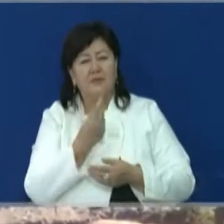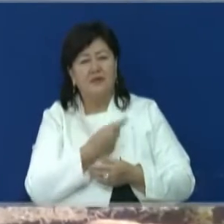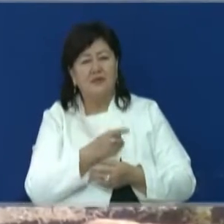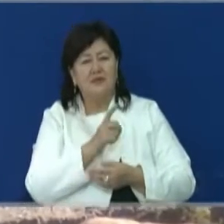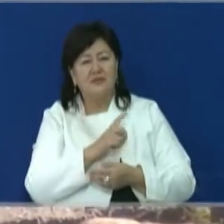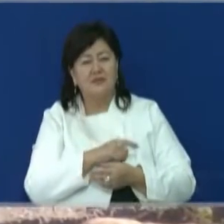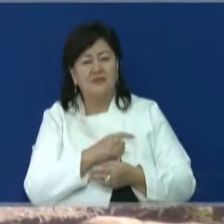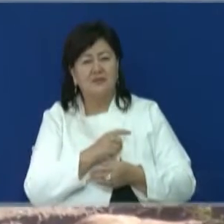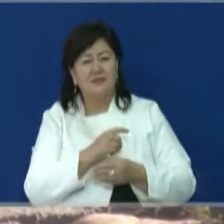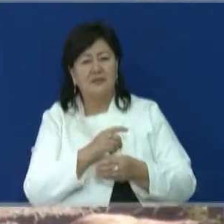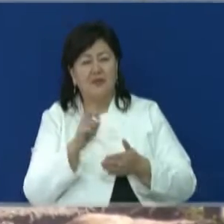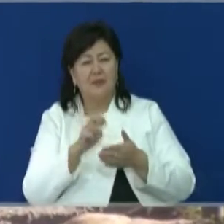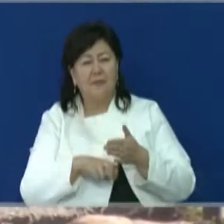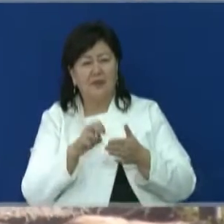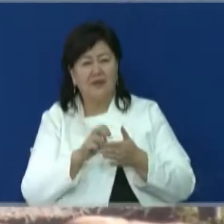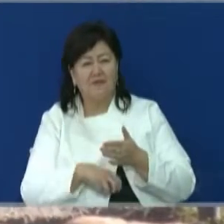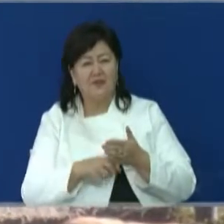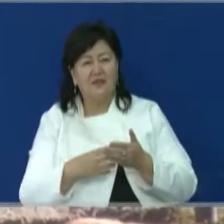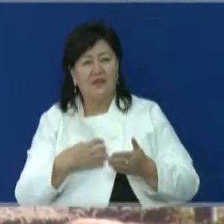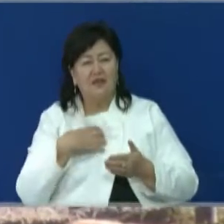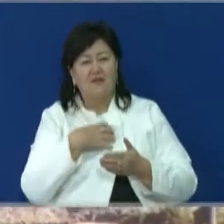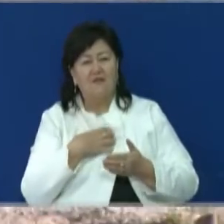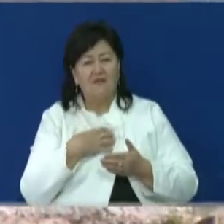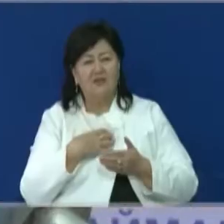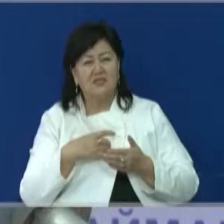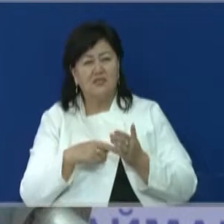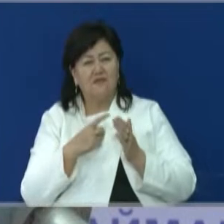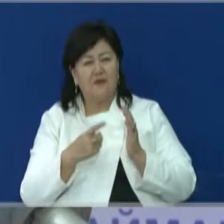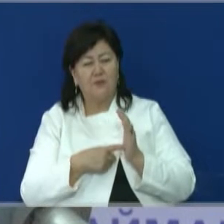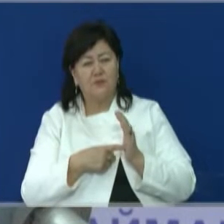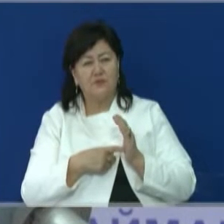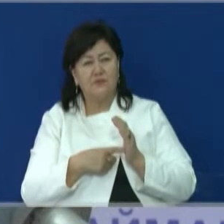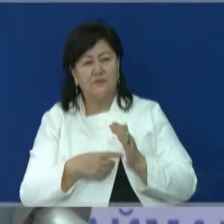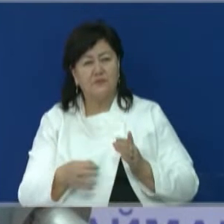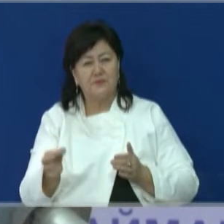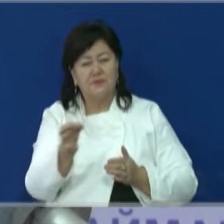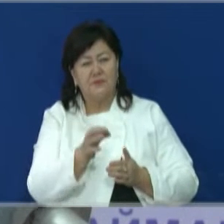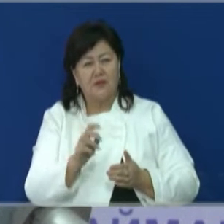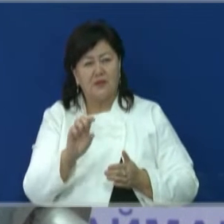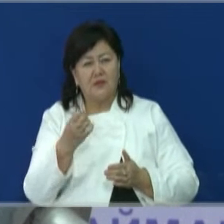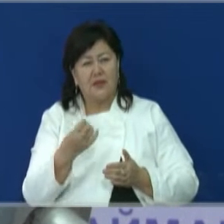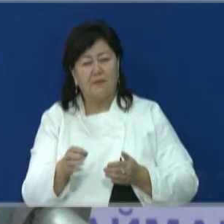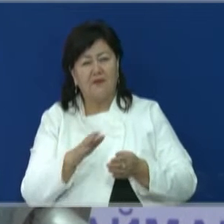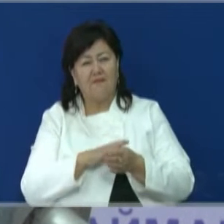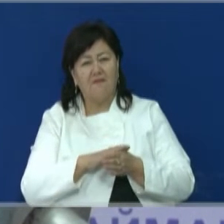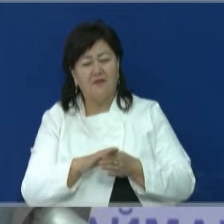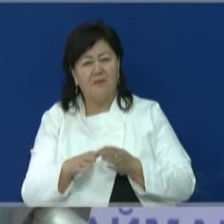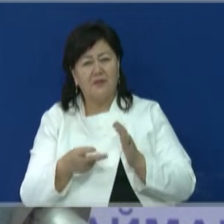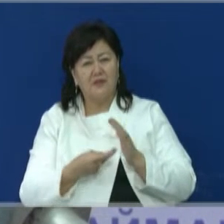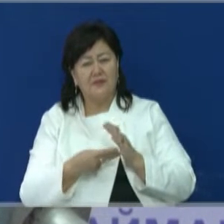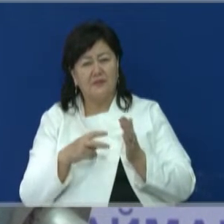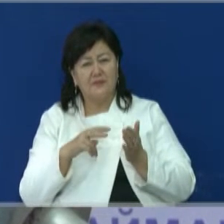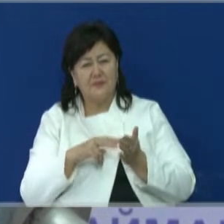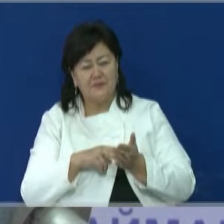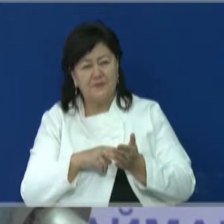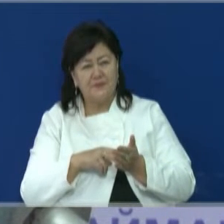медициналық әлеуметтік сараптамаларды жүргізудің маңыздылығы атап өтілді. Область Абай выполнила данный план на сегодняшний день. Абай